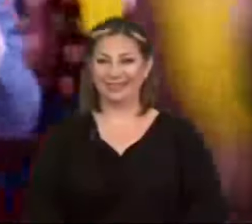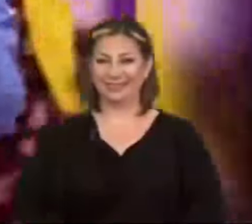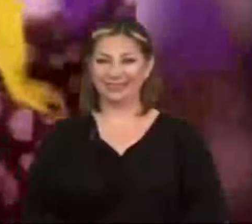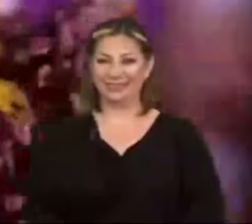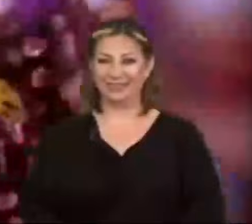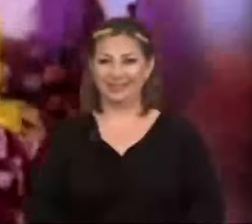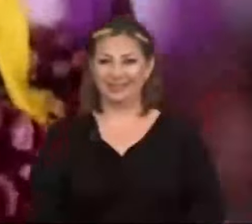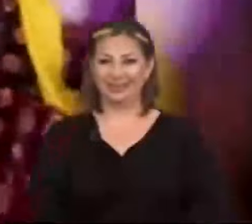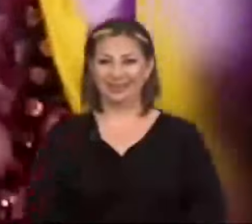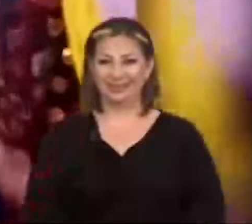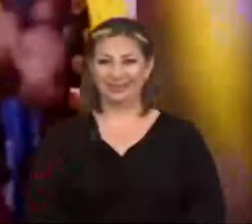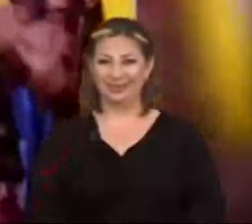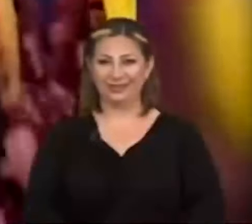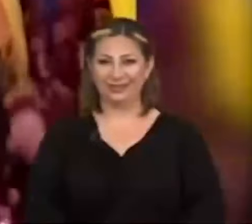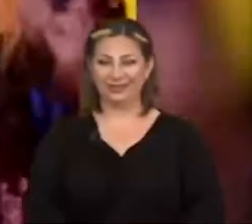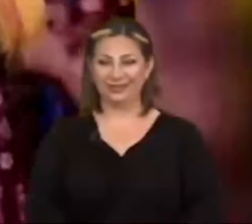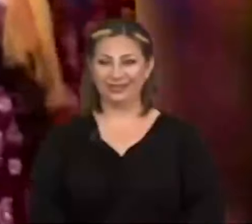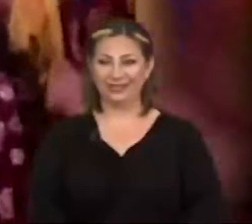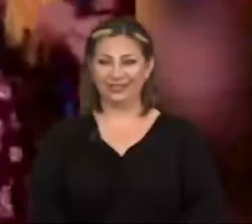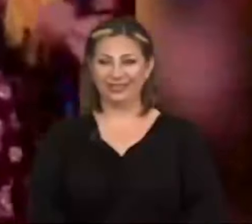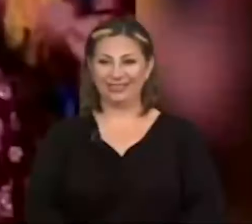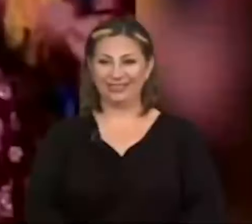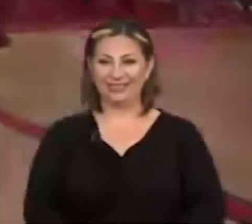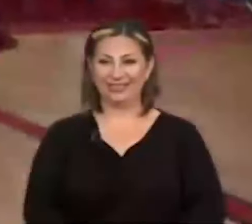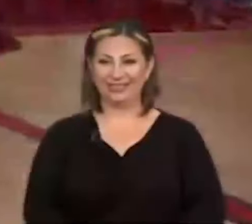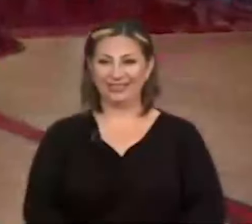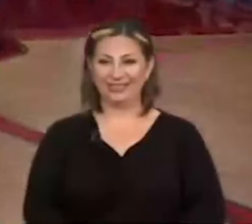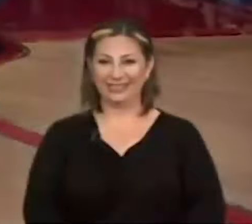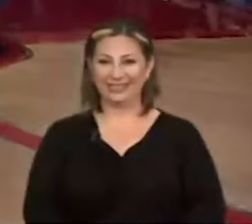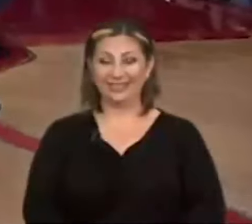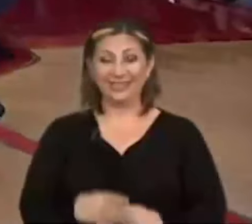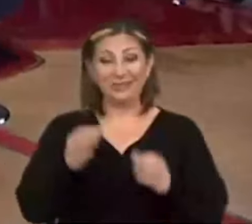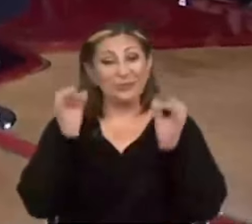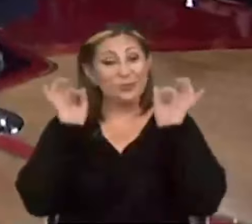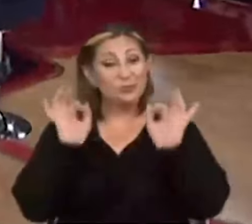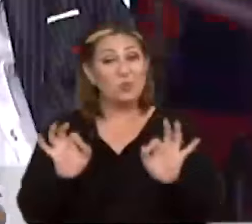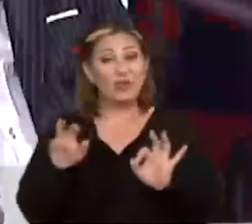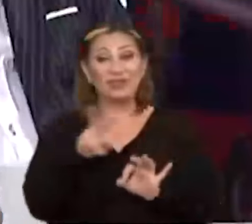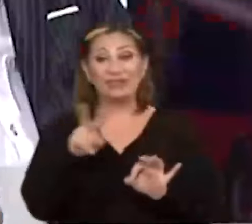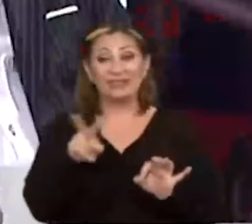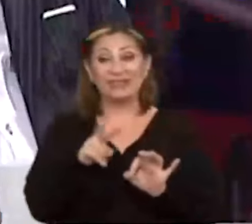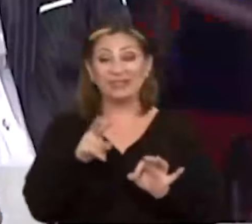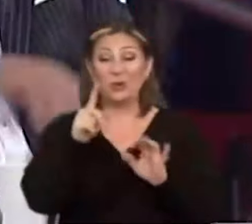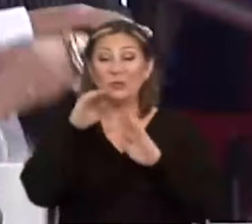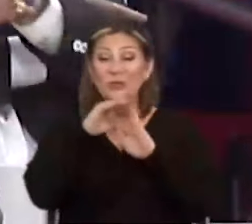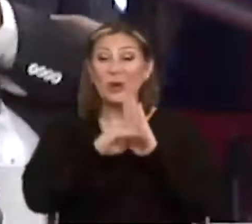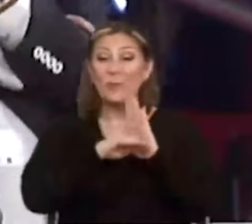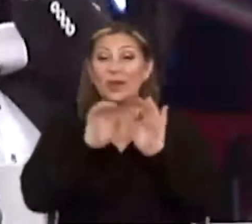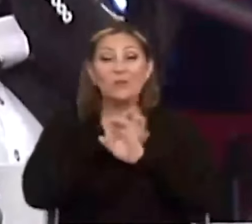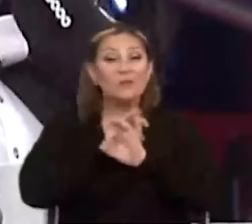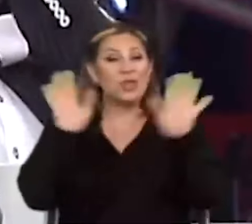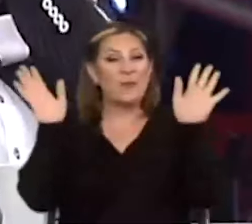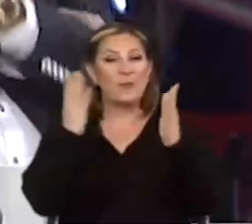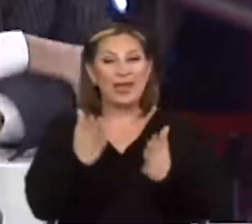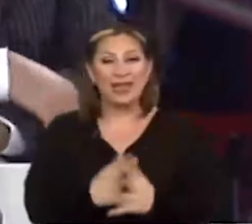vay vay. Sanardı benziyor. Ay. Abi çok iyisiniz ya. Ve o program